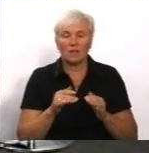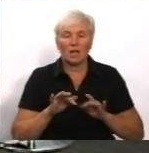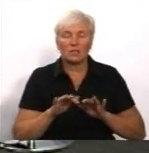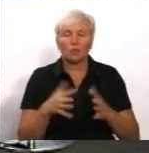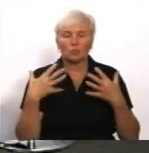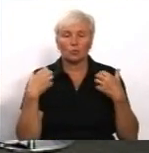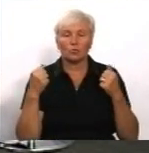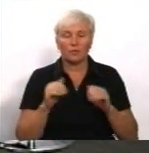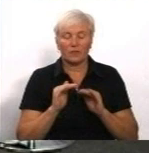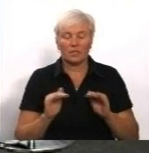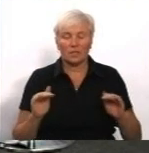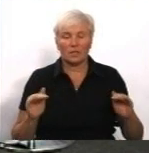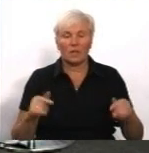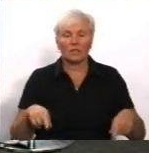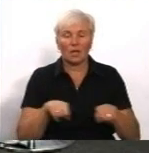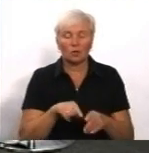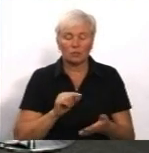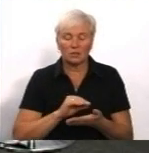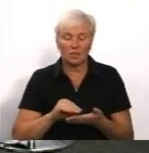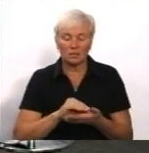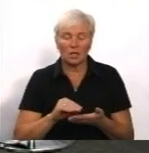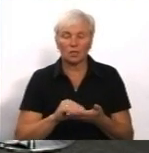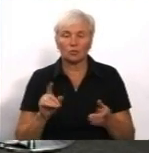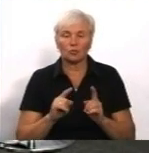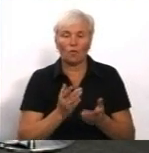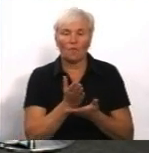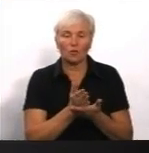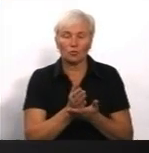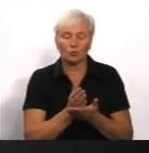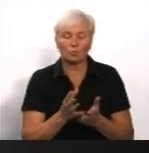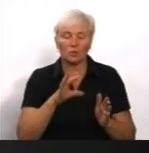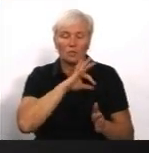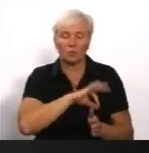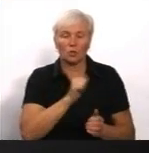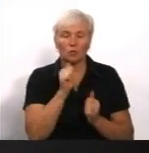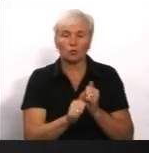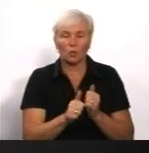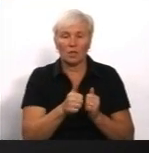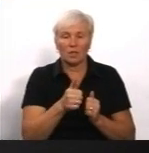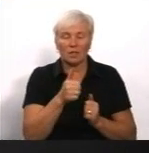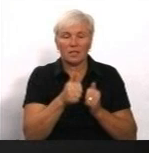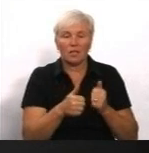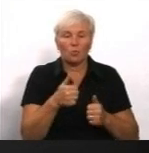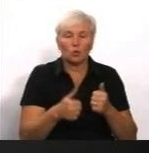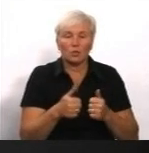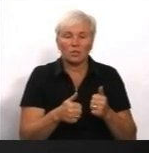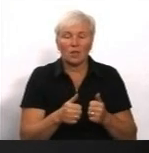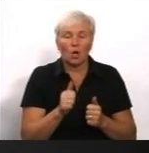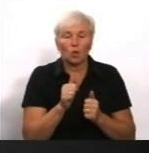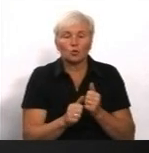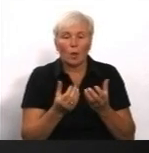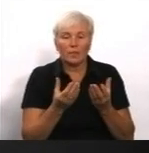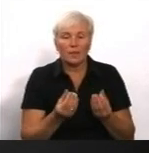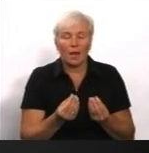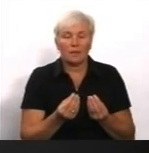дітей. Також там зазначено, що вашою службою запроваджено щотижневий моніторинг, а у разі потреби і щоденний. З початку